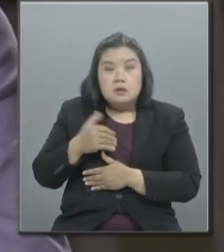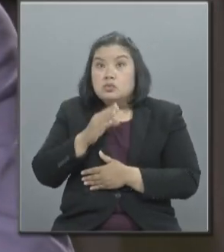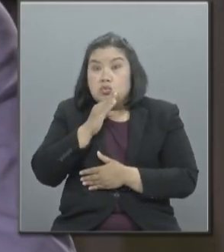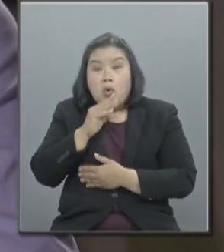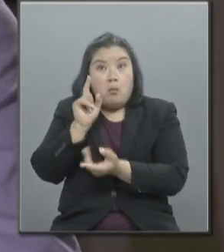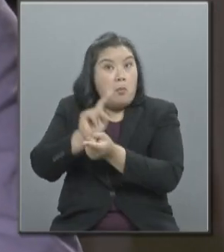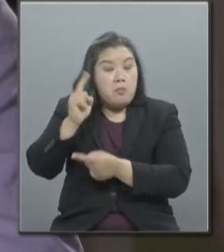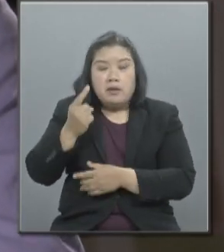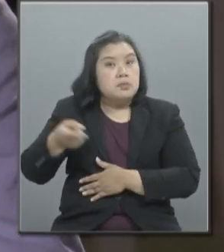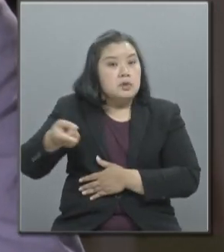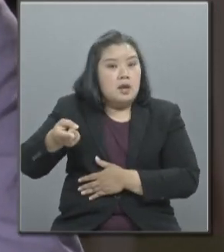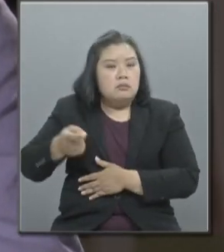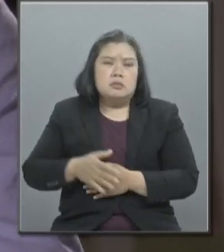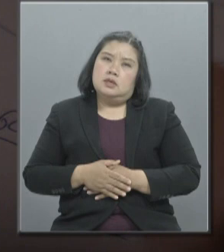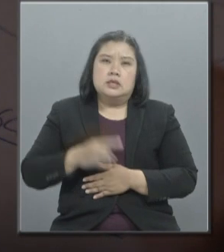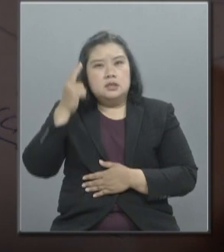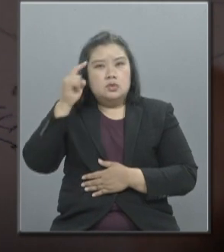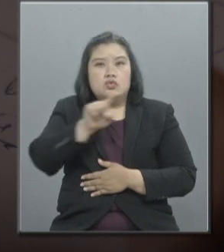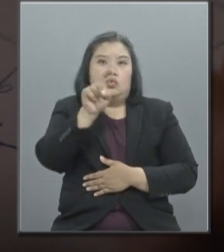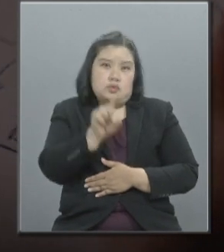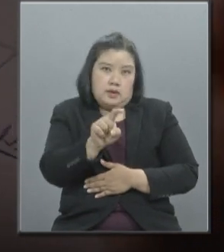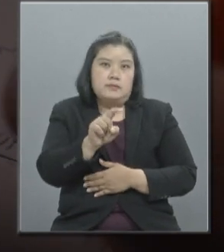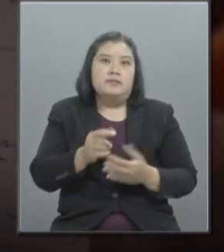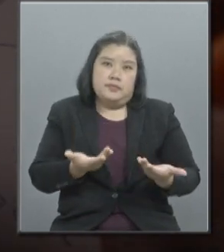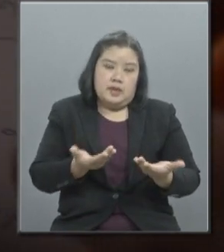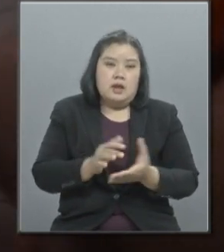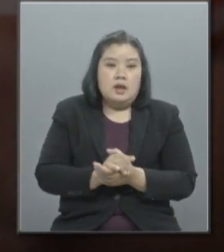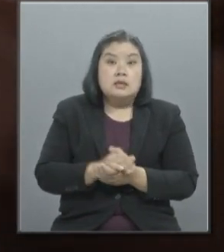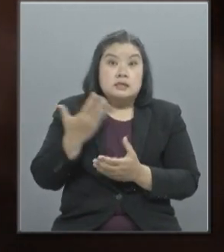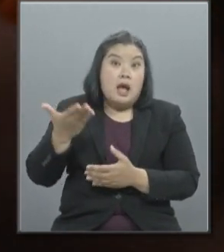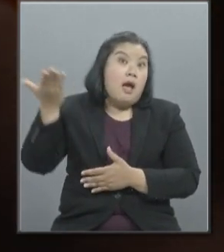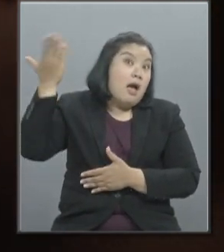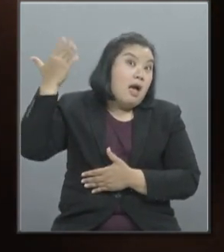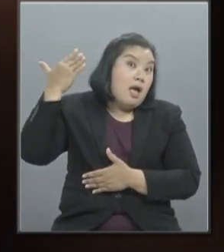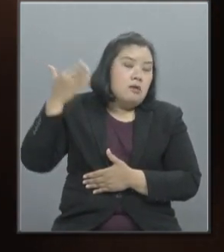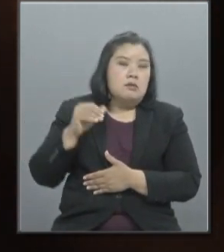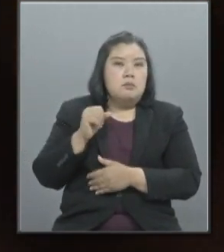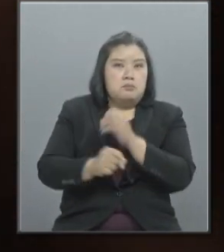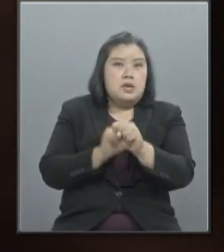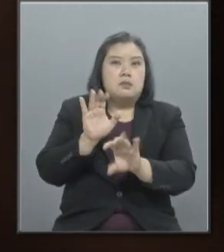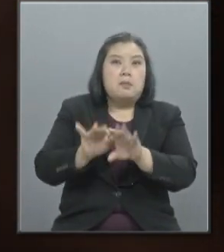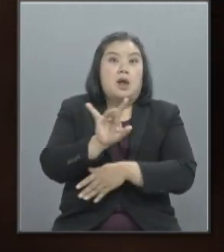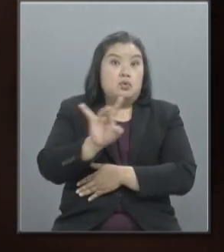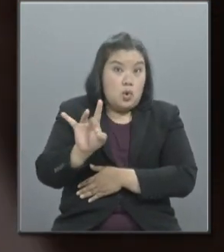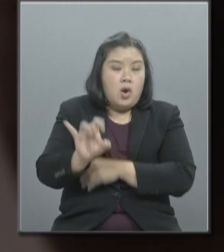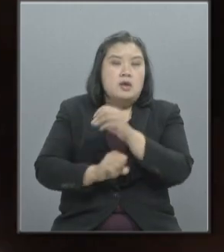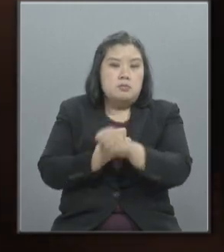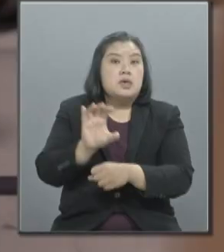อมันก็น่าตั้งคำถามว่าในวินาทีที่ผ่านมาแล้ว100ปี50